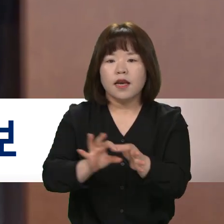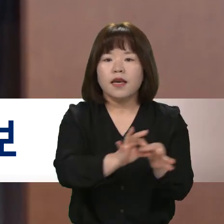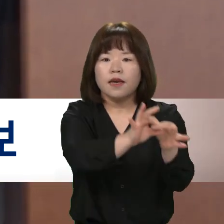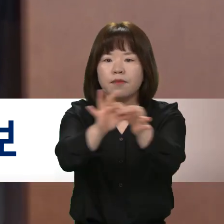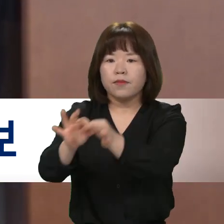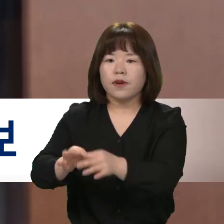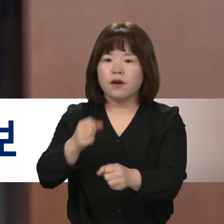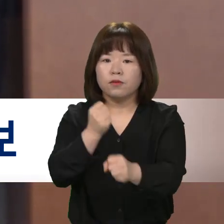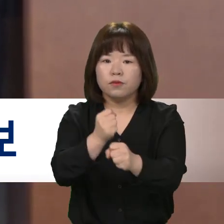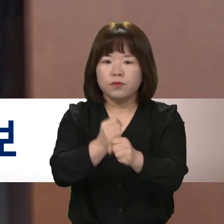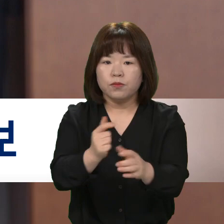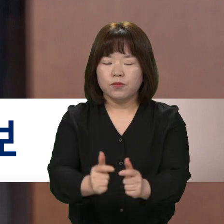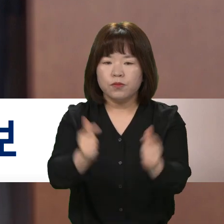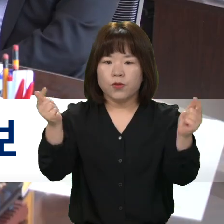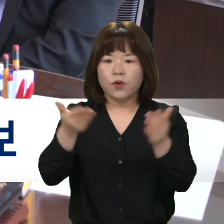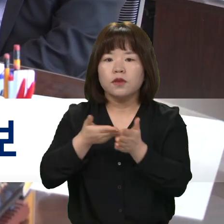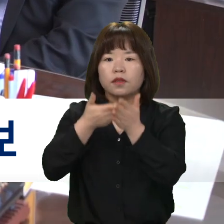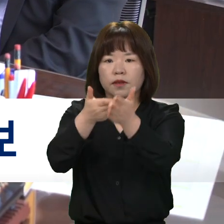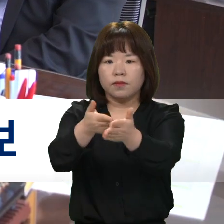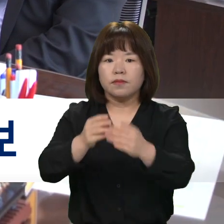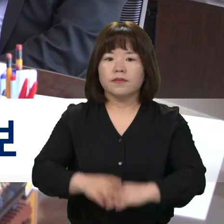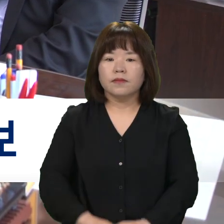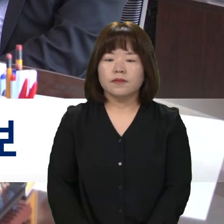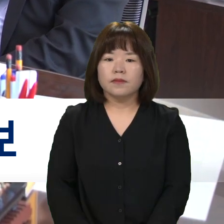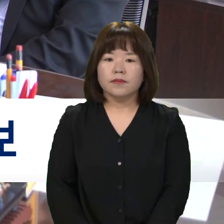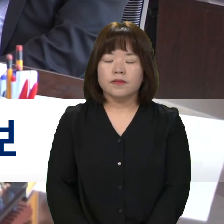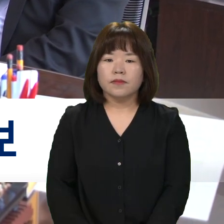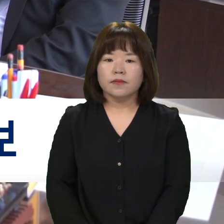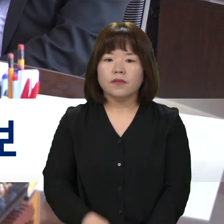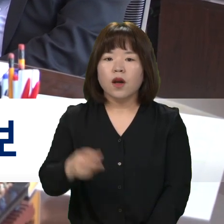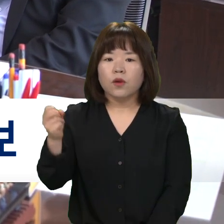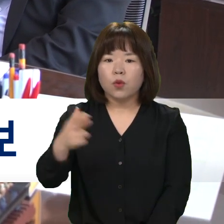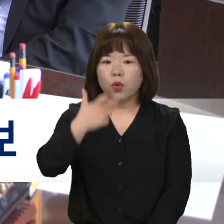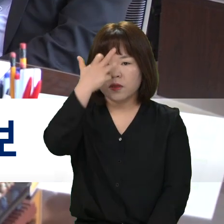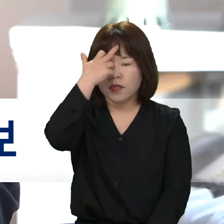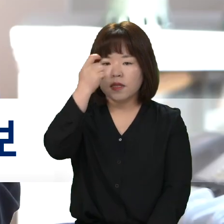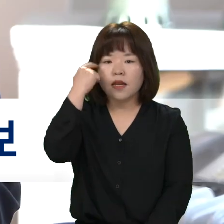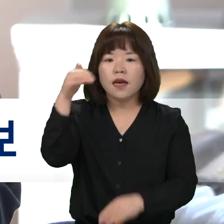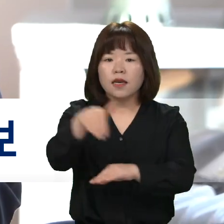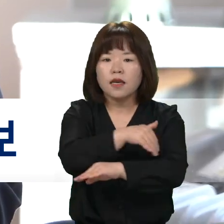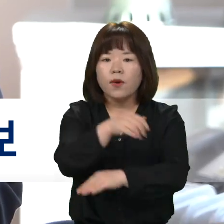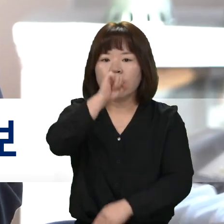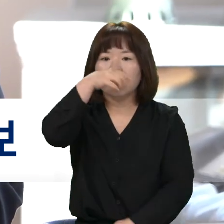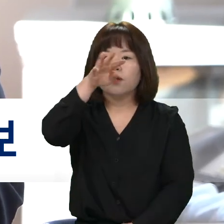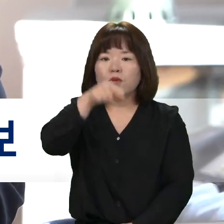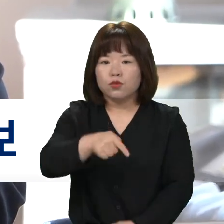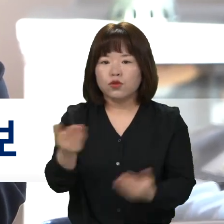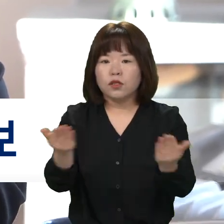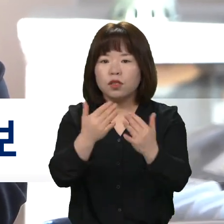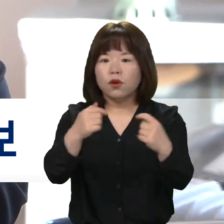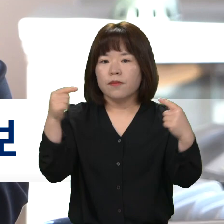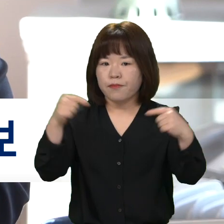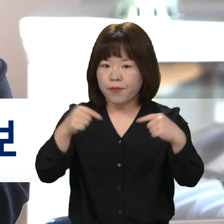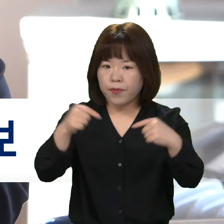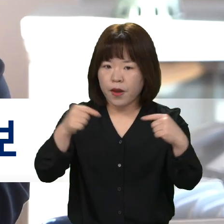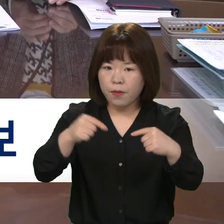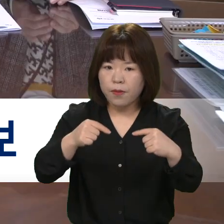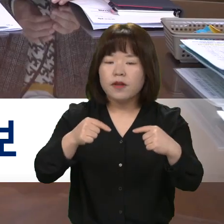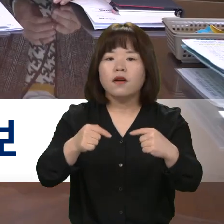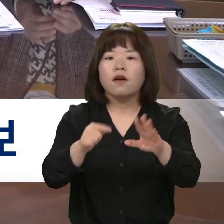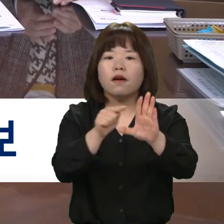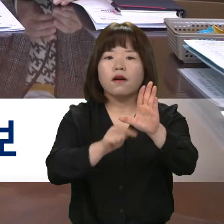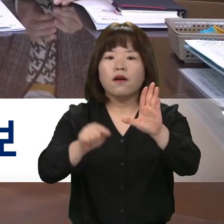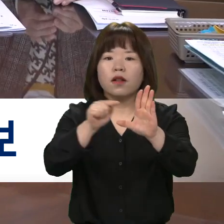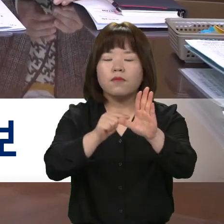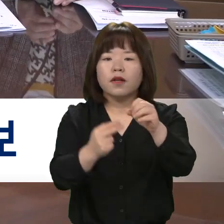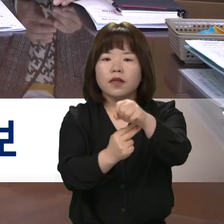산업단지 전력 인프라 구축 확대도 건의했습니다 또 최상대 기재부 제2차관과 면담을 가진 이강덕 시장은